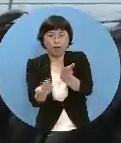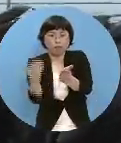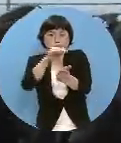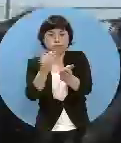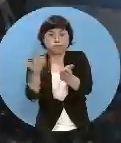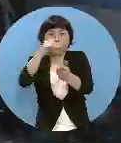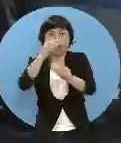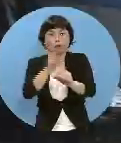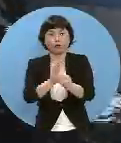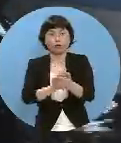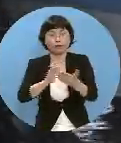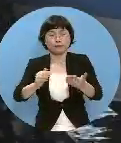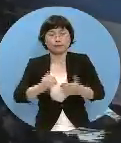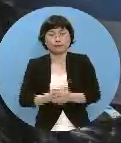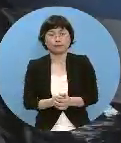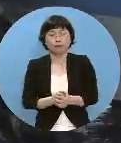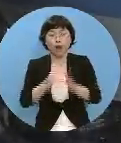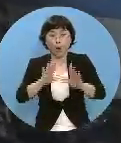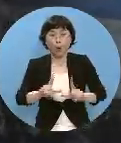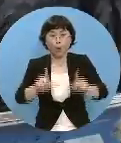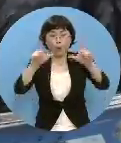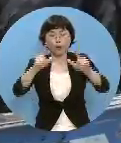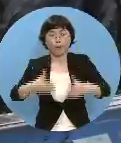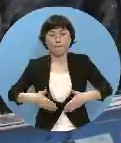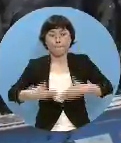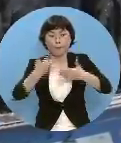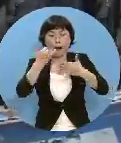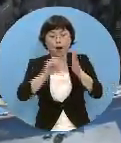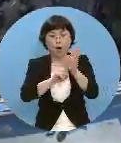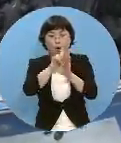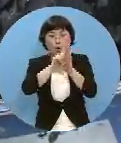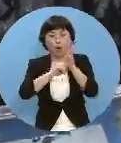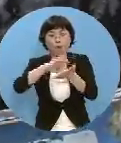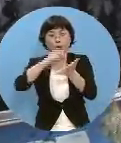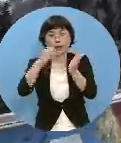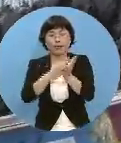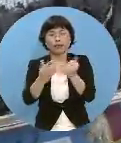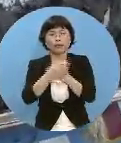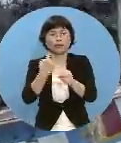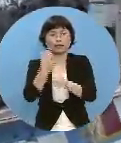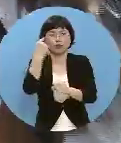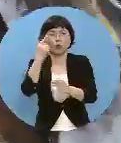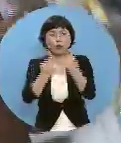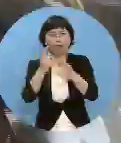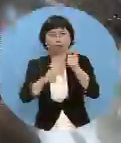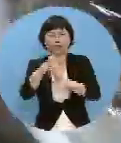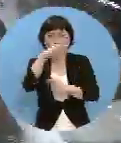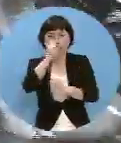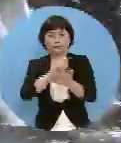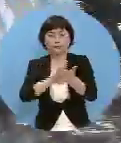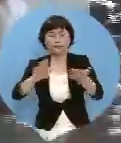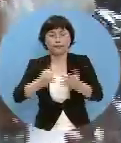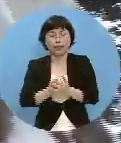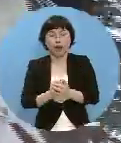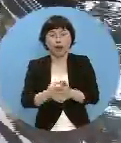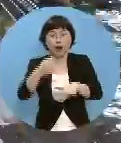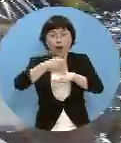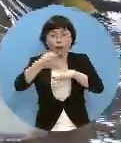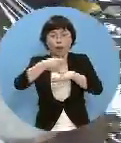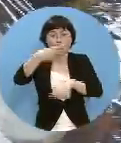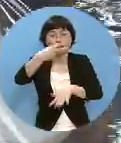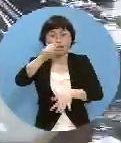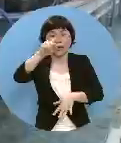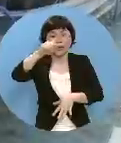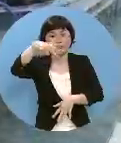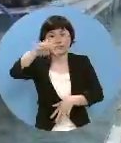쌓였습니다. 올해는 수온이 적당해 예년보다 작황이 좋습니다. 완도 다시마는